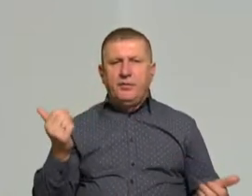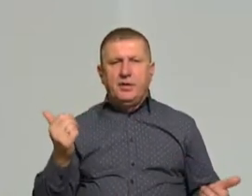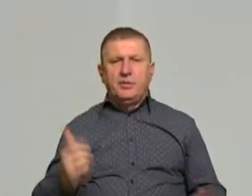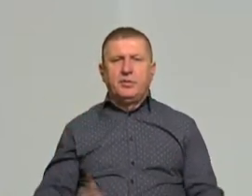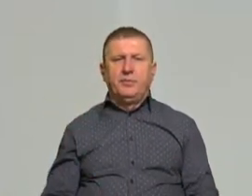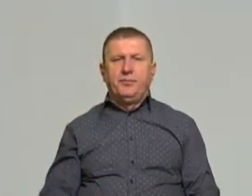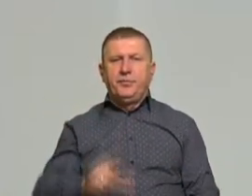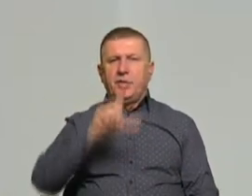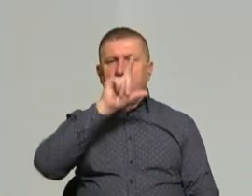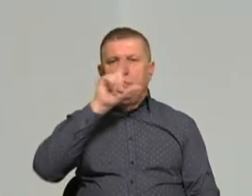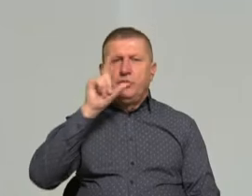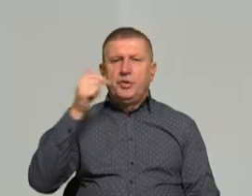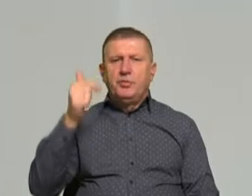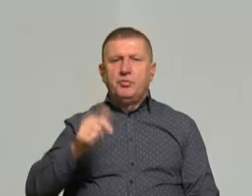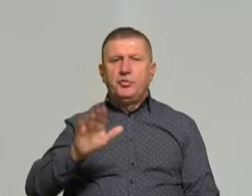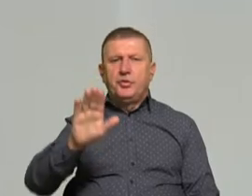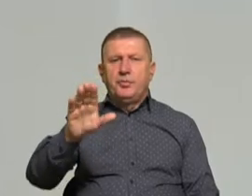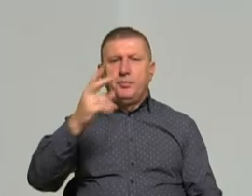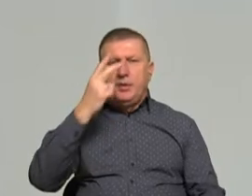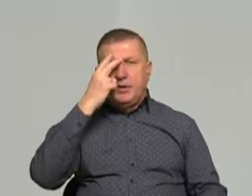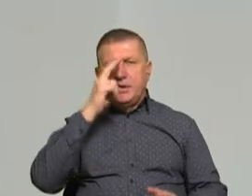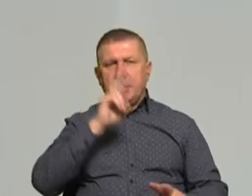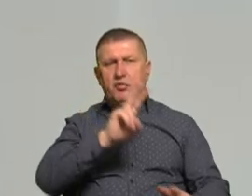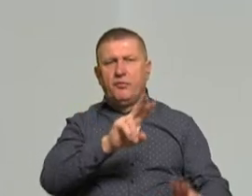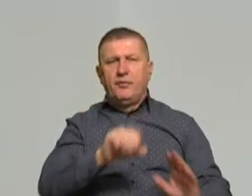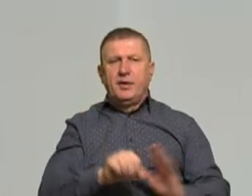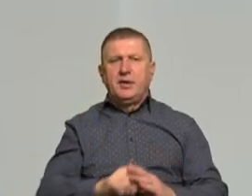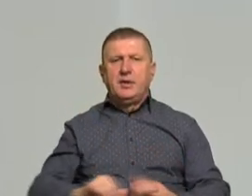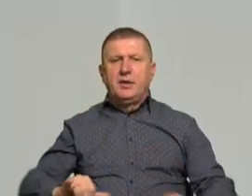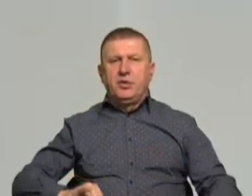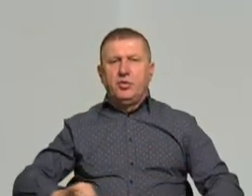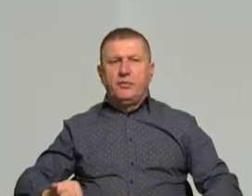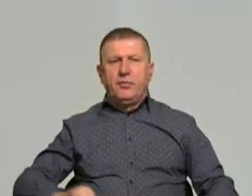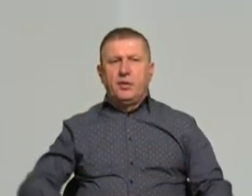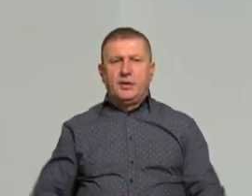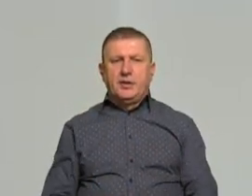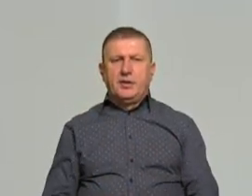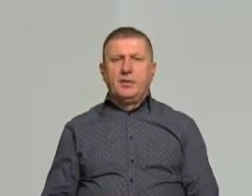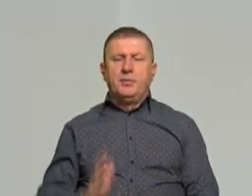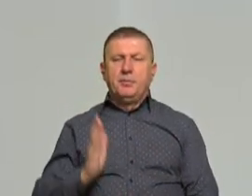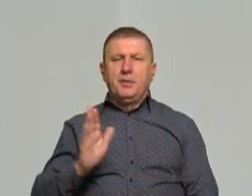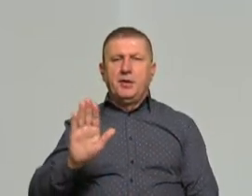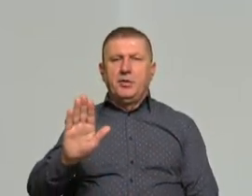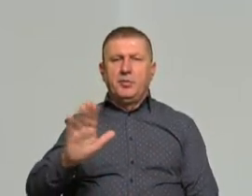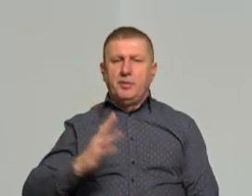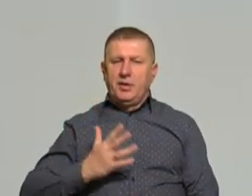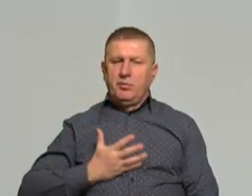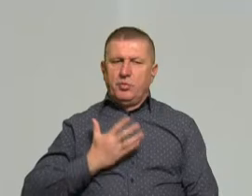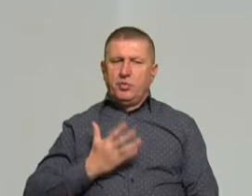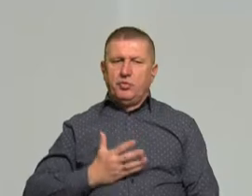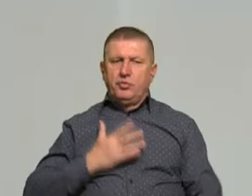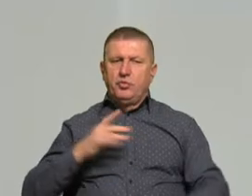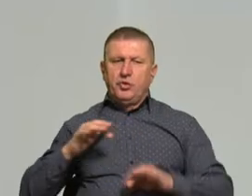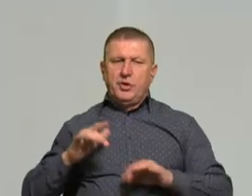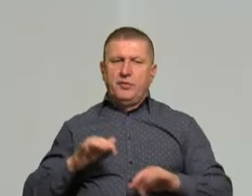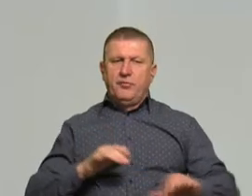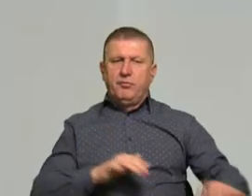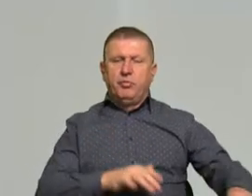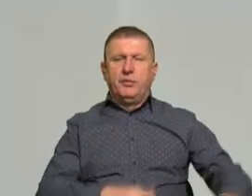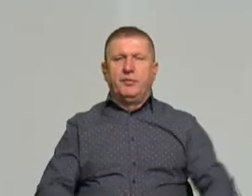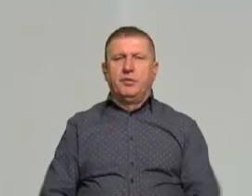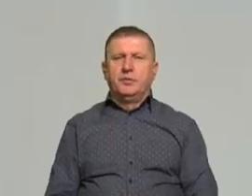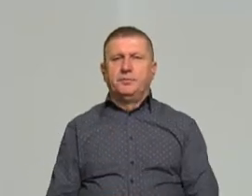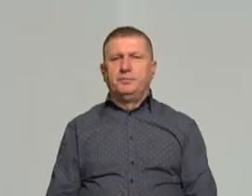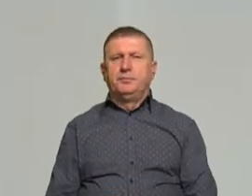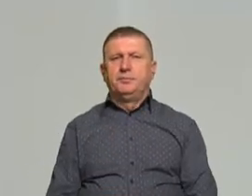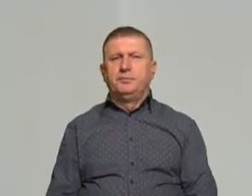ludzie muszą mieć znowu zaufanie do władzy, bo wtedy będą mieli większe poczucie wpływu i będą w tych konsultacjach społecznych